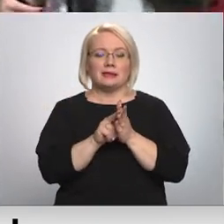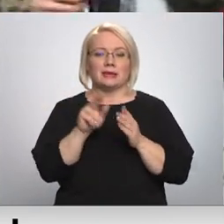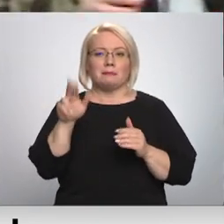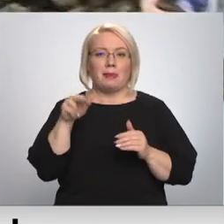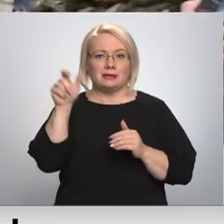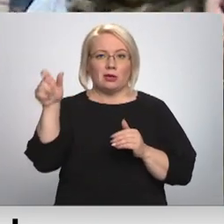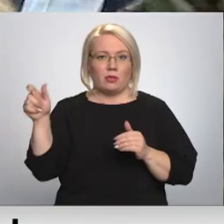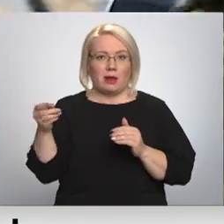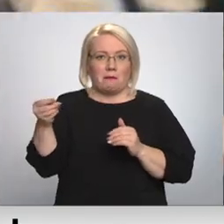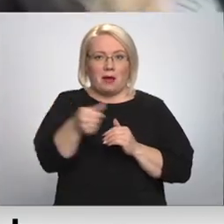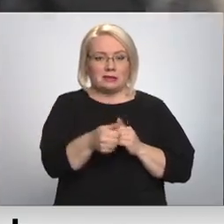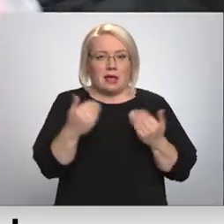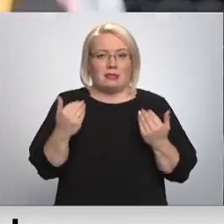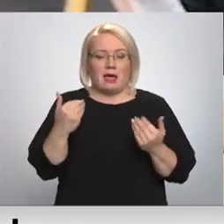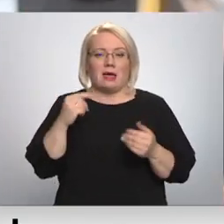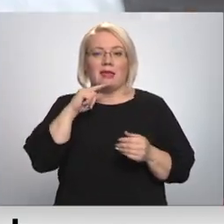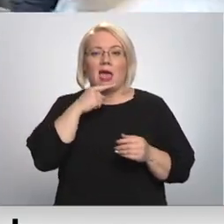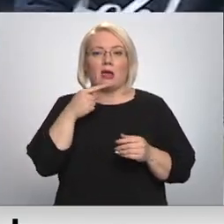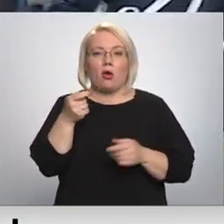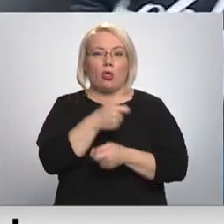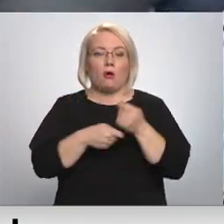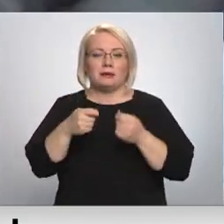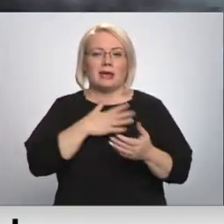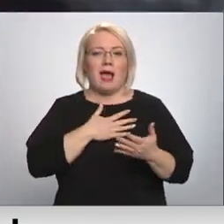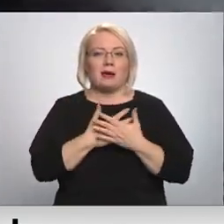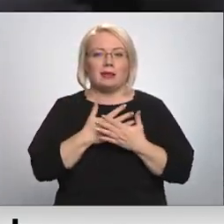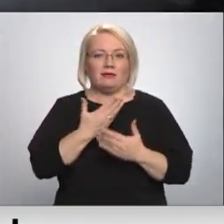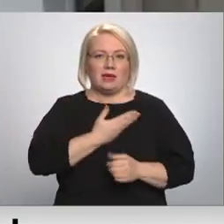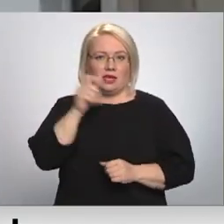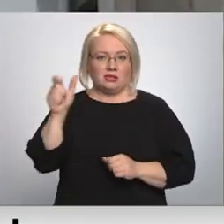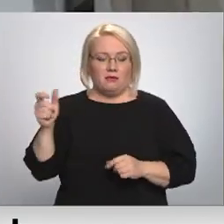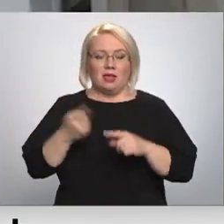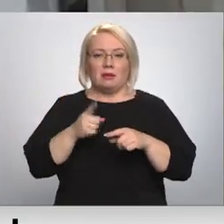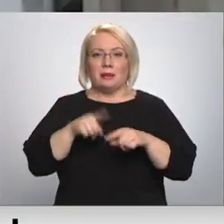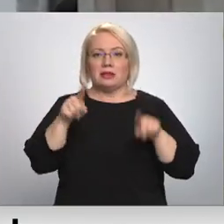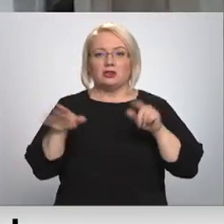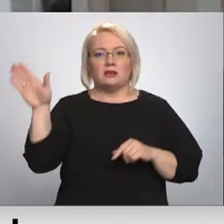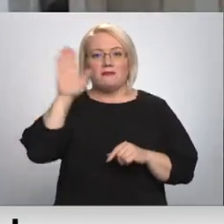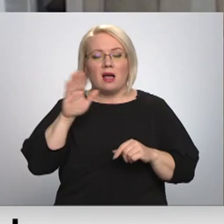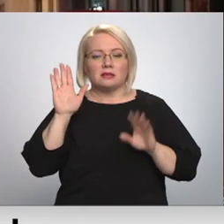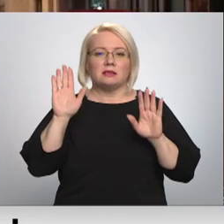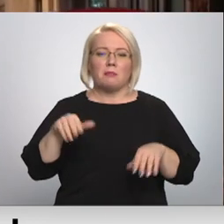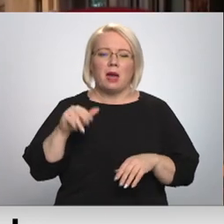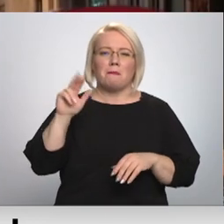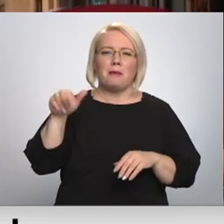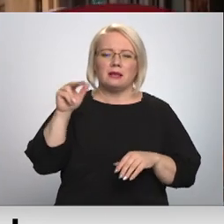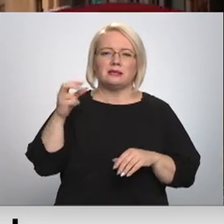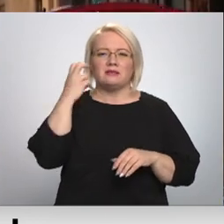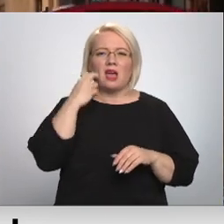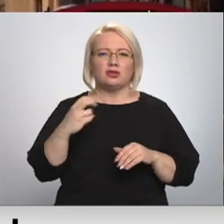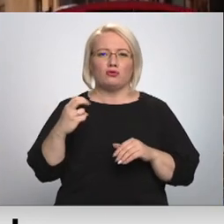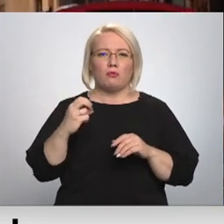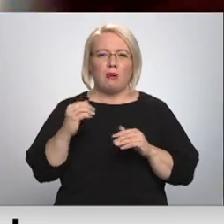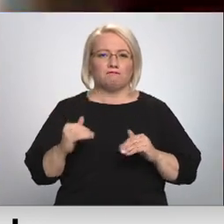pensionāriem maksās šobrīd ekonomiski aktīvie iedzīvotāji. Tāpēc dažās valstīs līdz ar domām par kārtējo pensijas vecuma celšanu